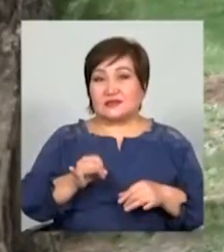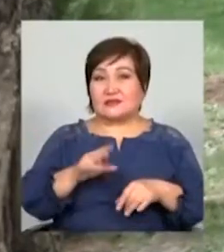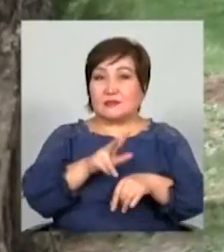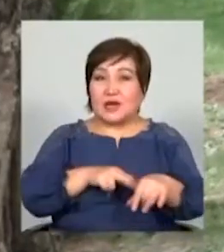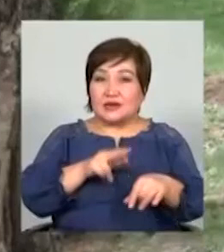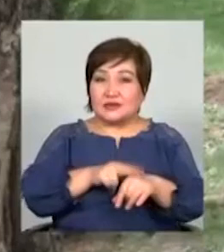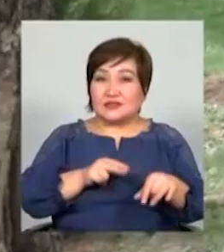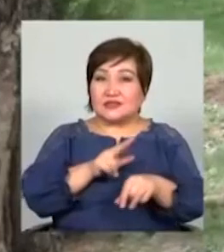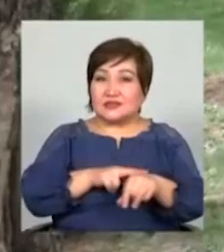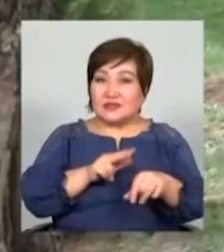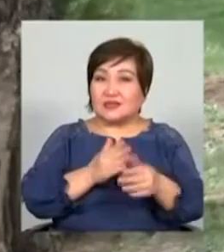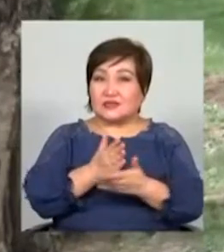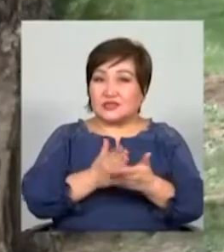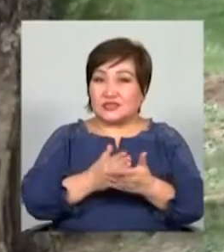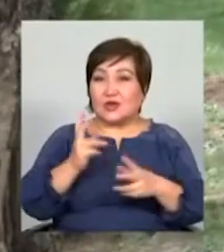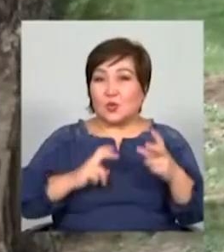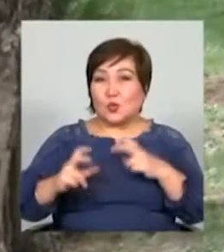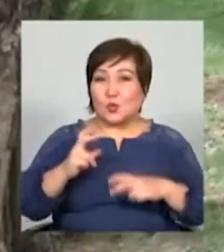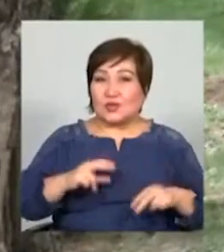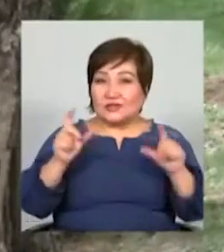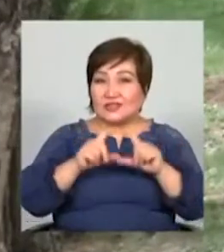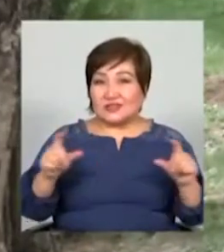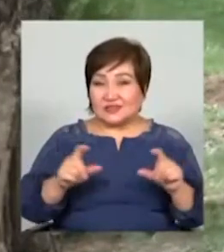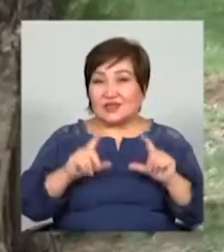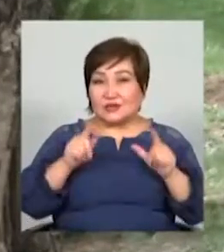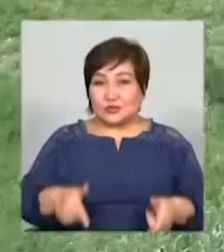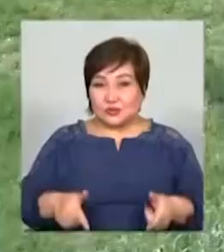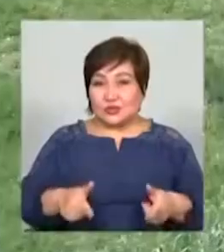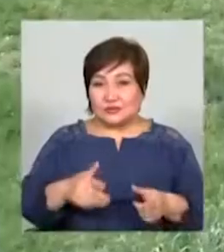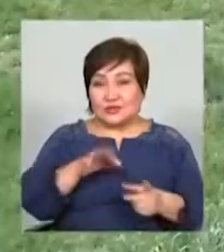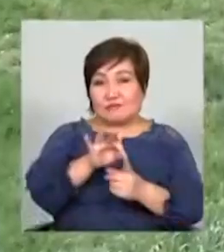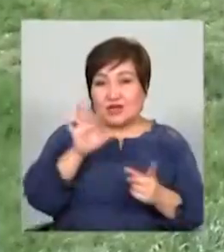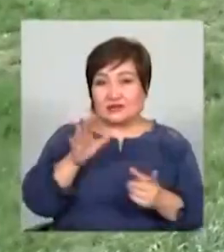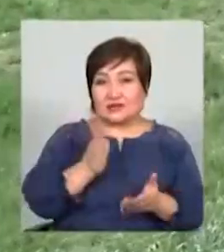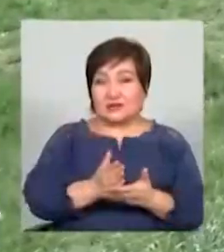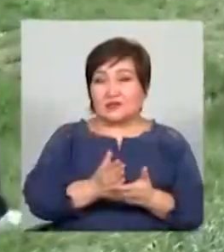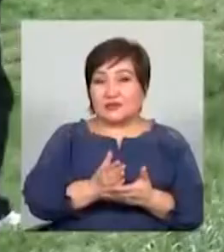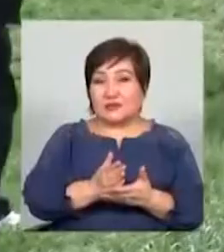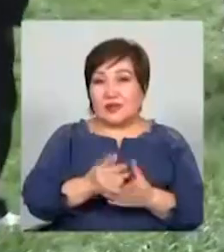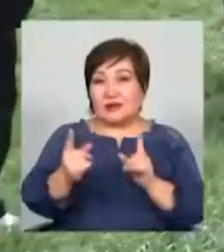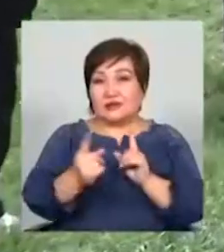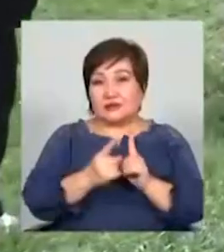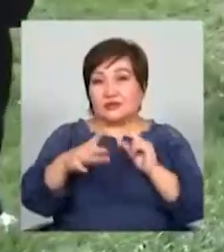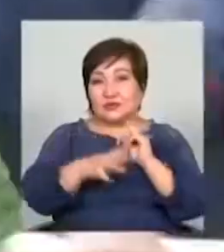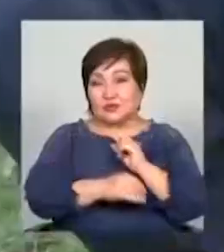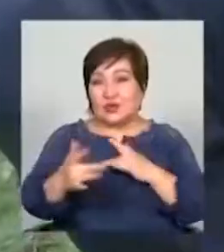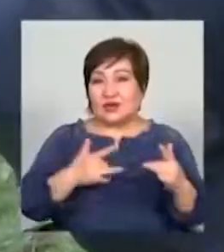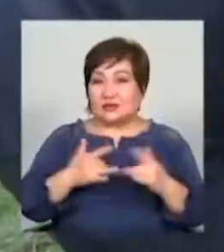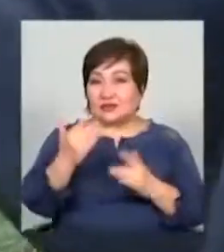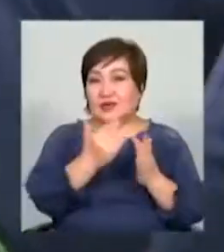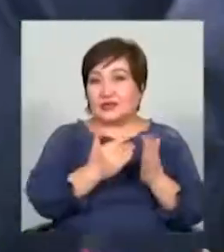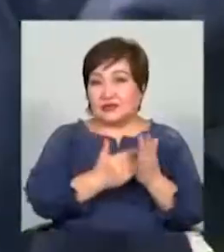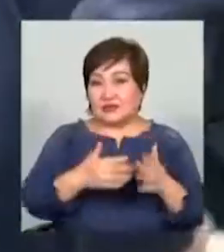полиция қызметкерінің университетіне түсуге алдыма мақсат қойдым. Кездесудің соңында концерттік бағдарлама көрсетіліп,